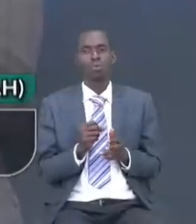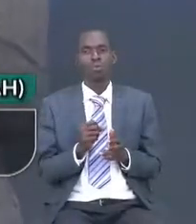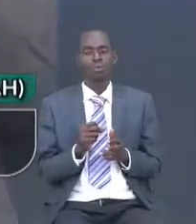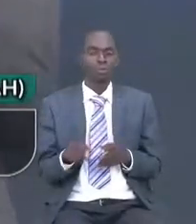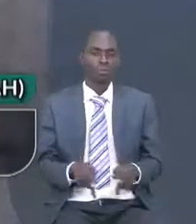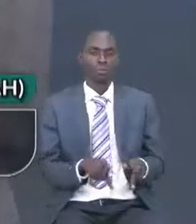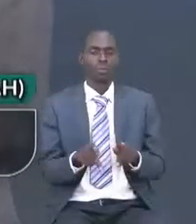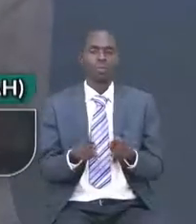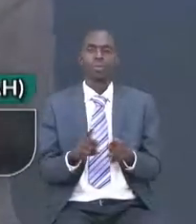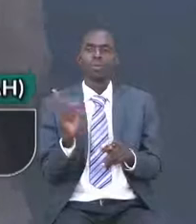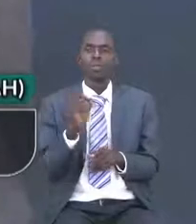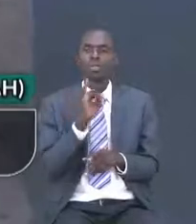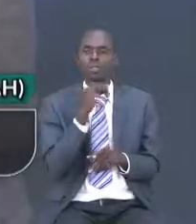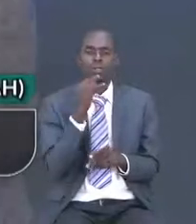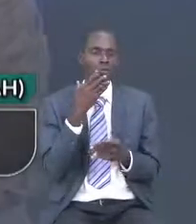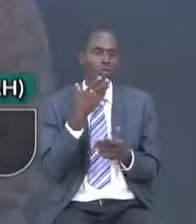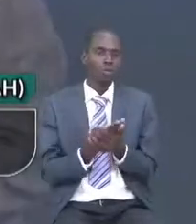sont